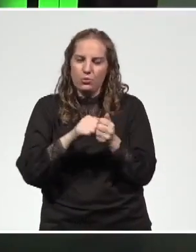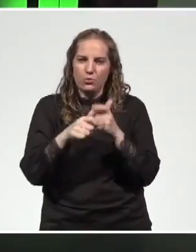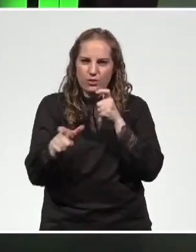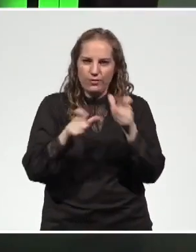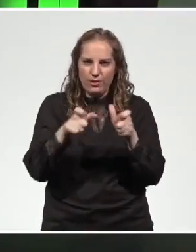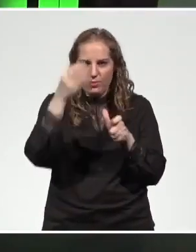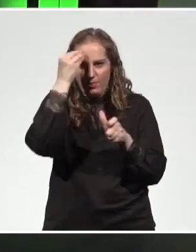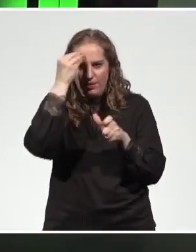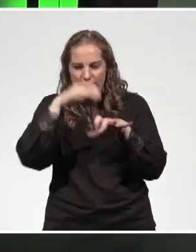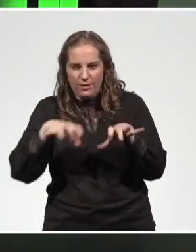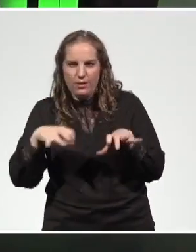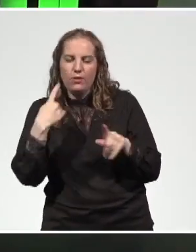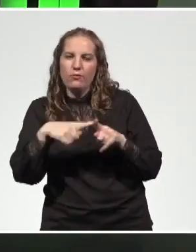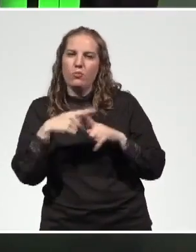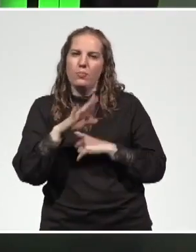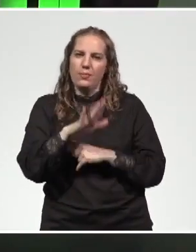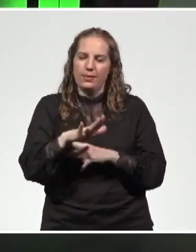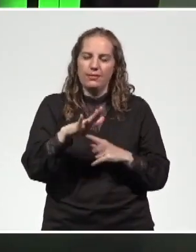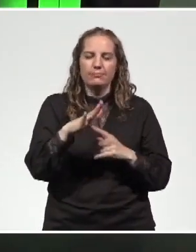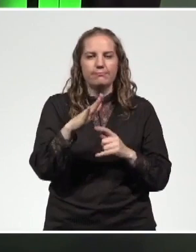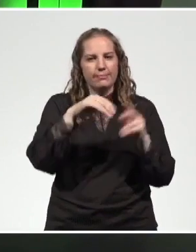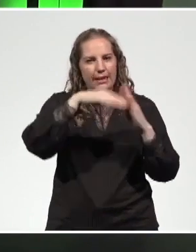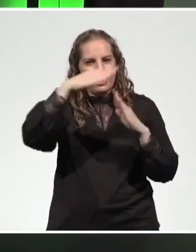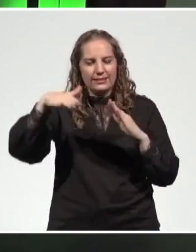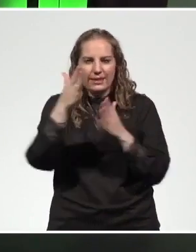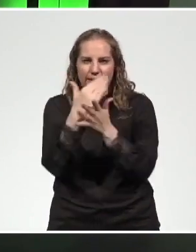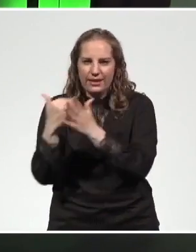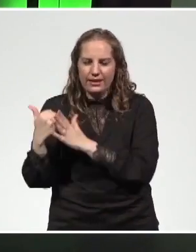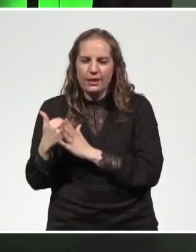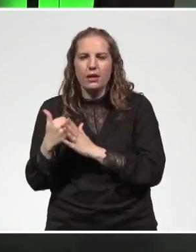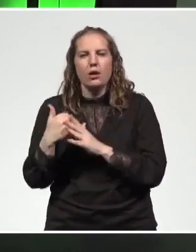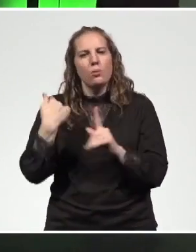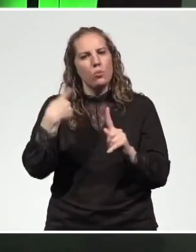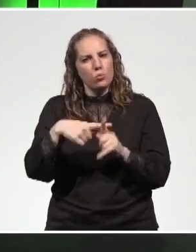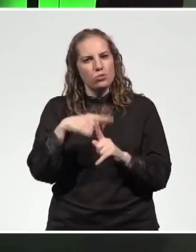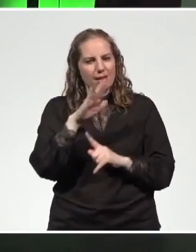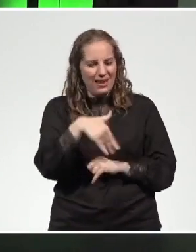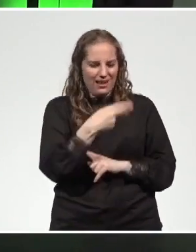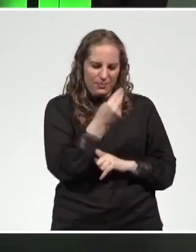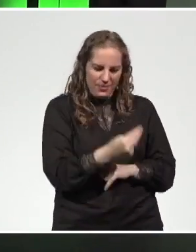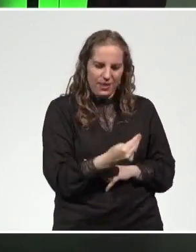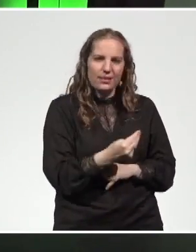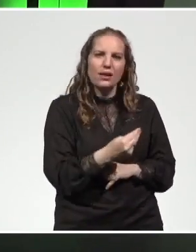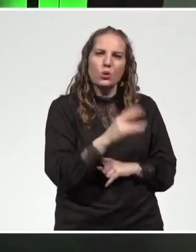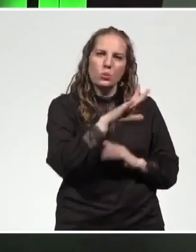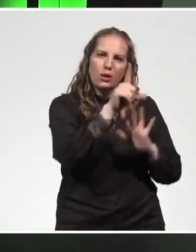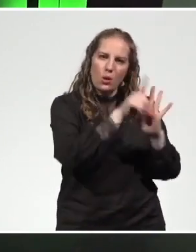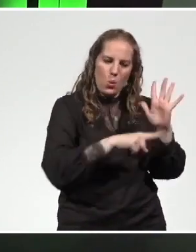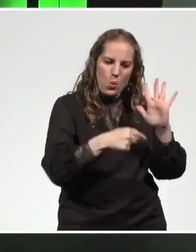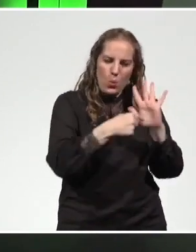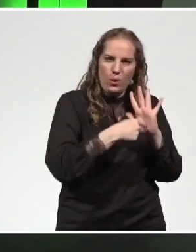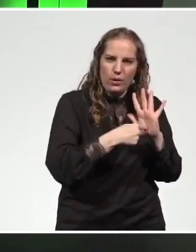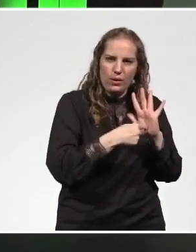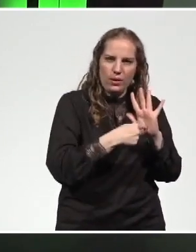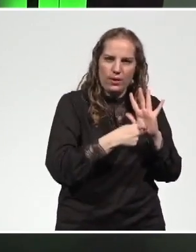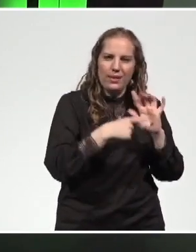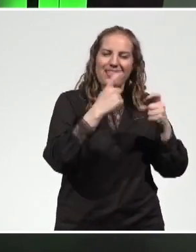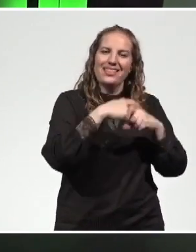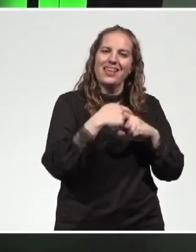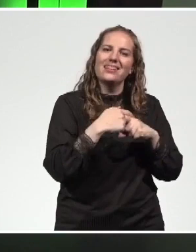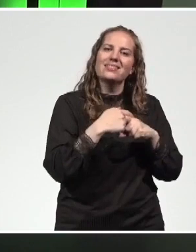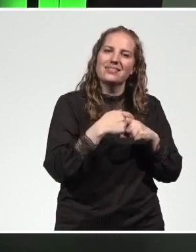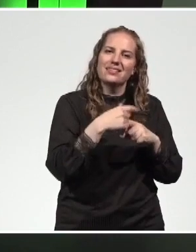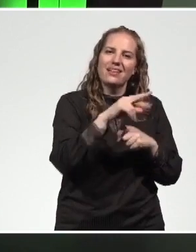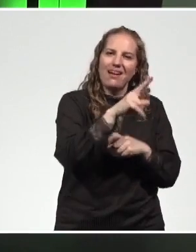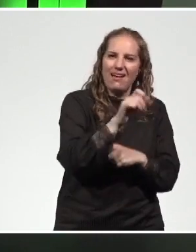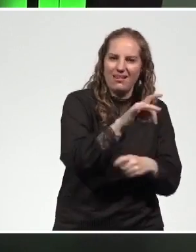líffræðilega fjölbreytni og landslagsheildir og byggja leið á mati á framkvæmd gildandi löggjafar í samráði bæði við hagaðila en